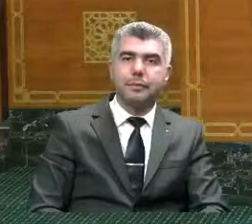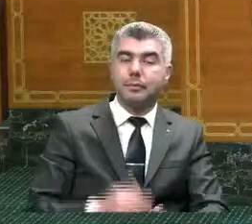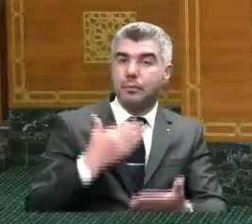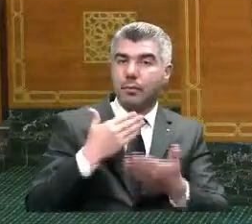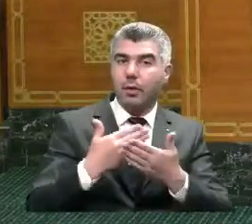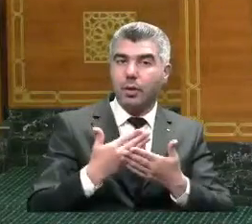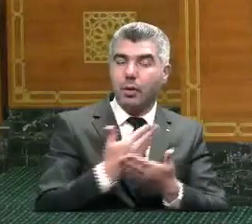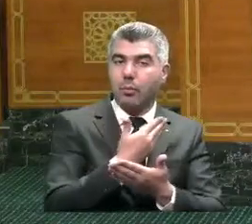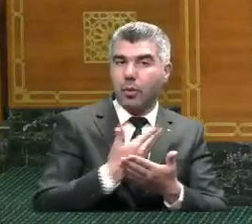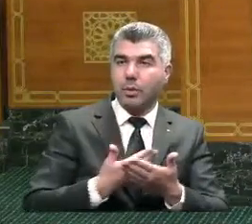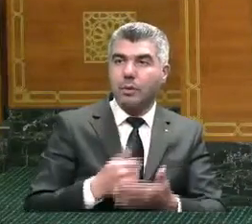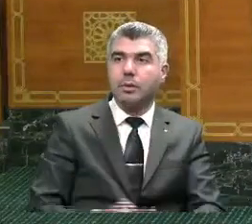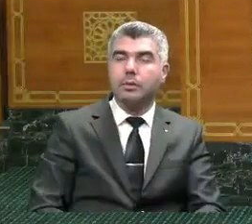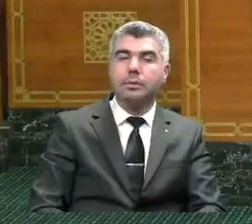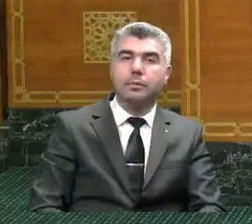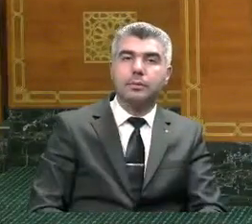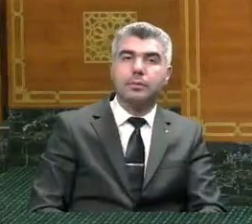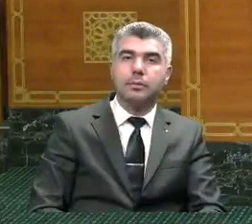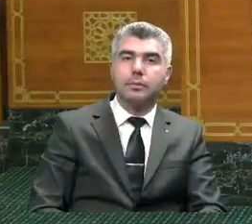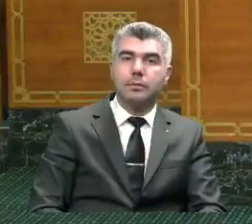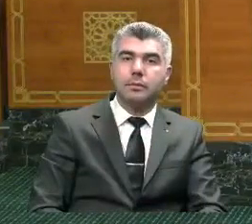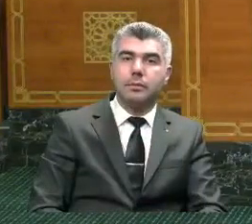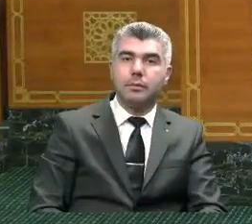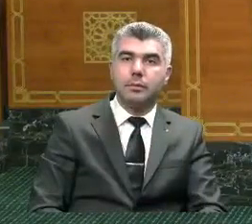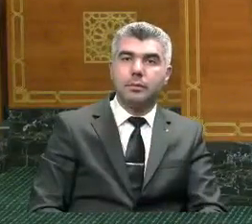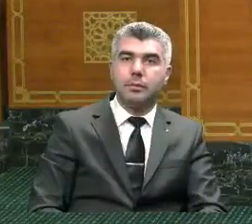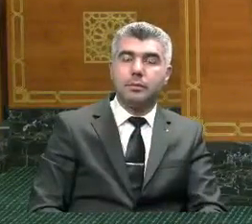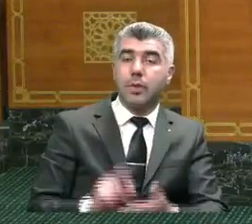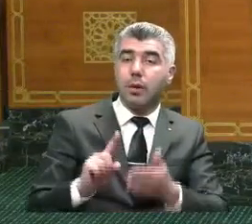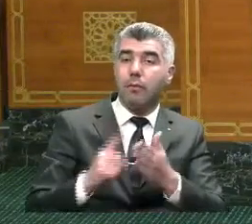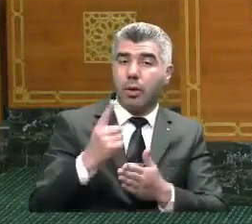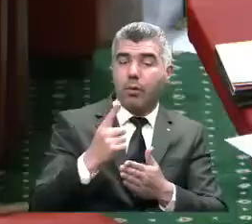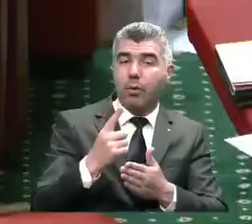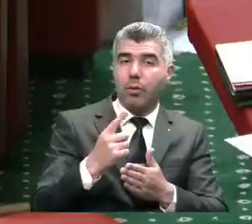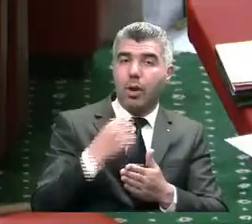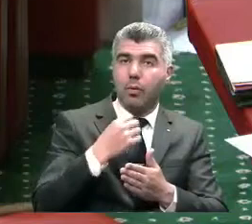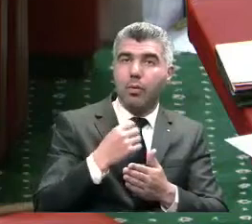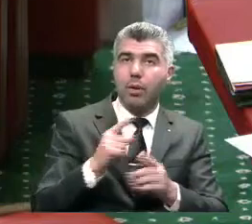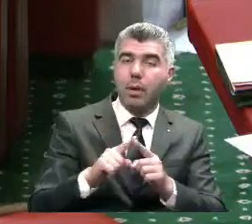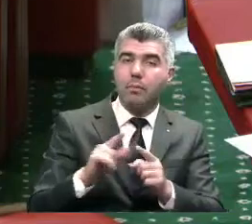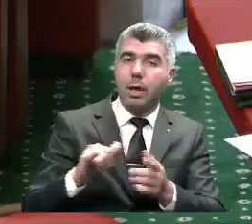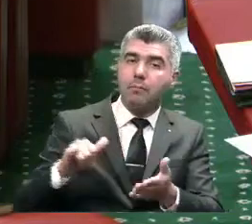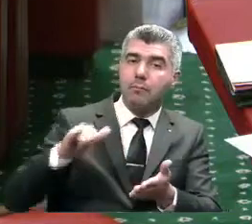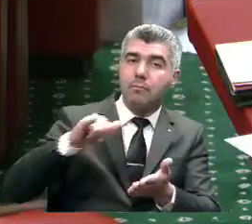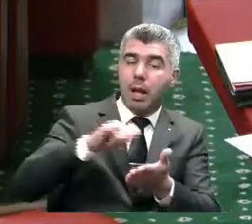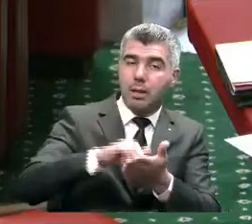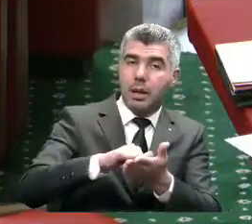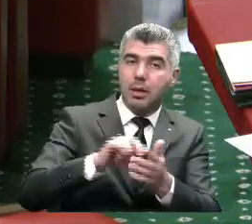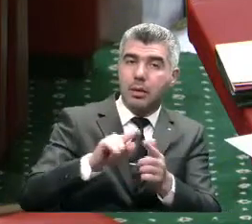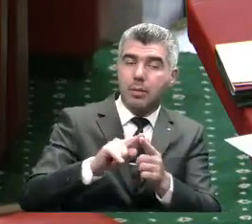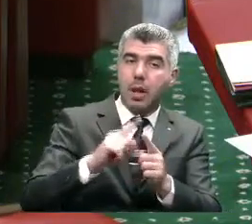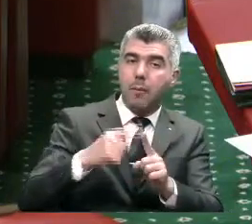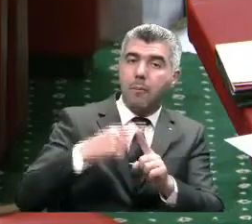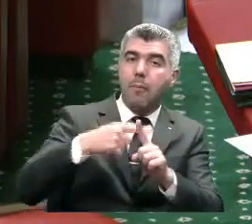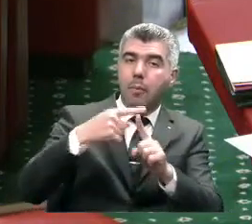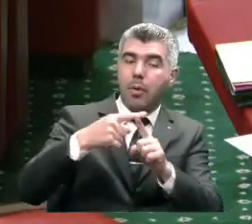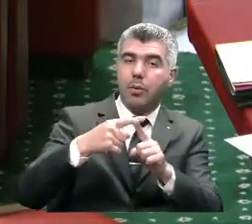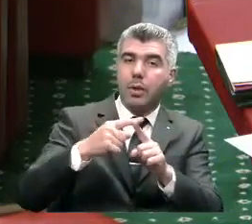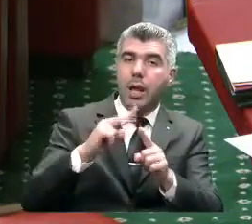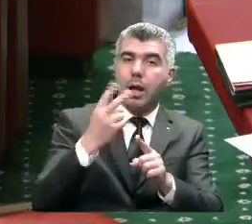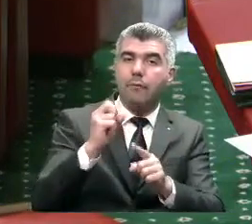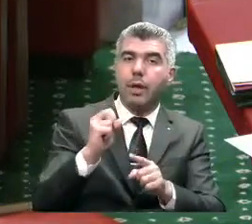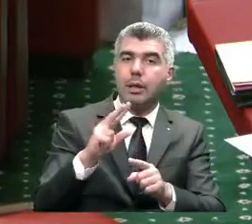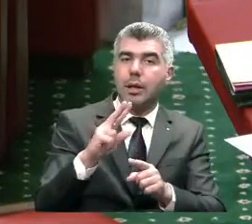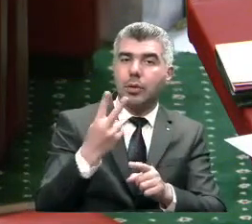السيد المستشار المحترم، في البداية بغيت نشير أن قطاع النقل الجوي عرف انتعاش ملموس خلال سنة